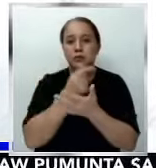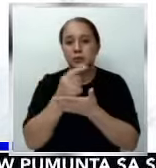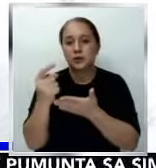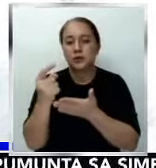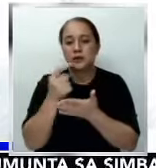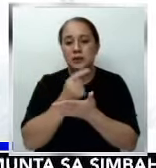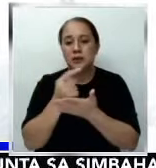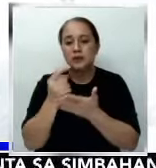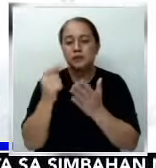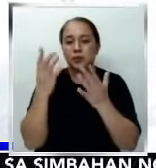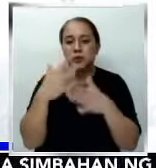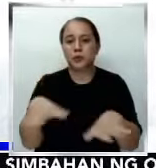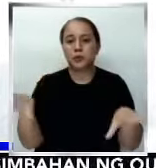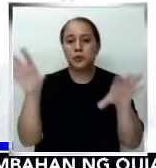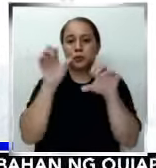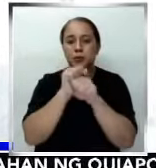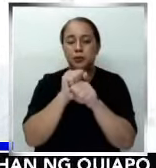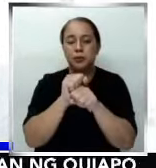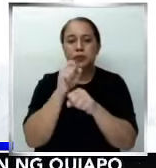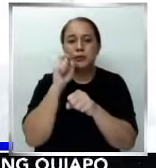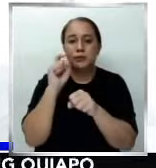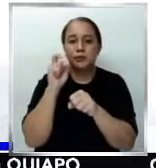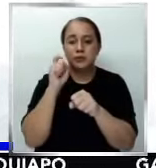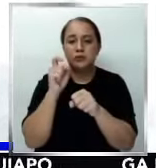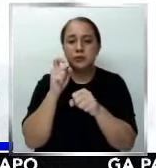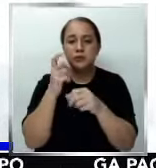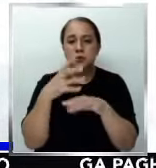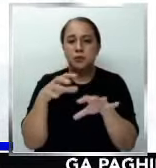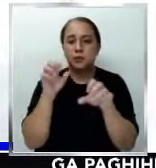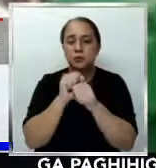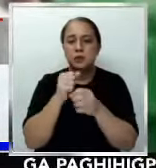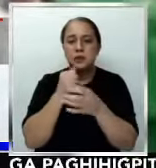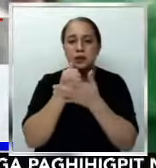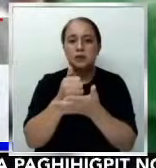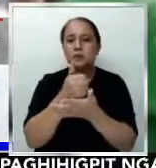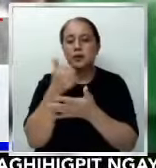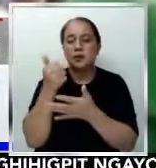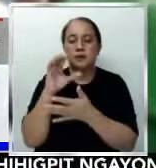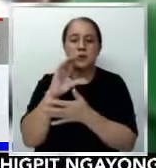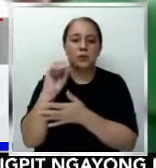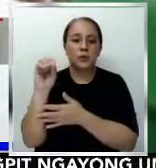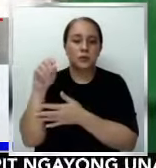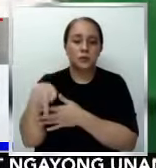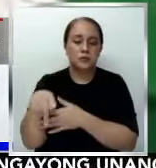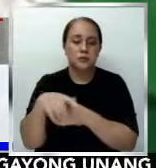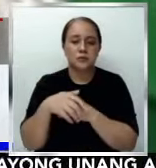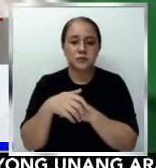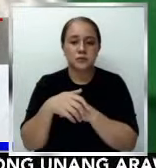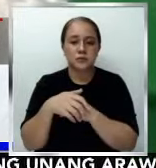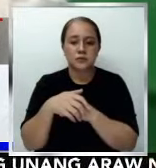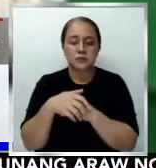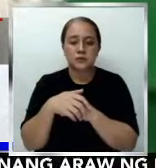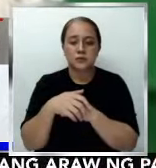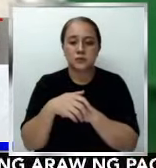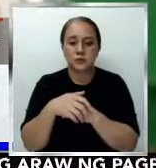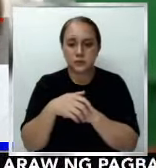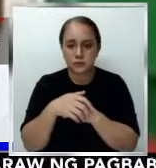matapos yung target, makuha namin yung target sa tulong ng mga electric cooperative. Ang tanang ilan na masulbad ng ano